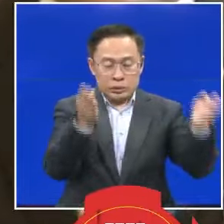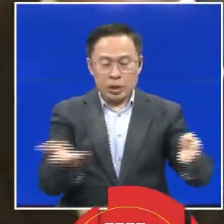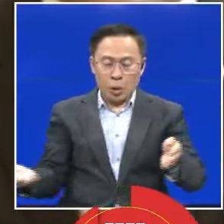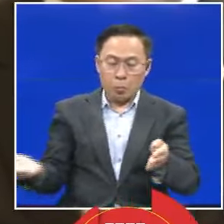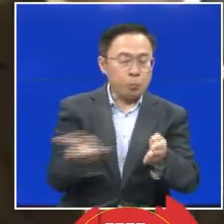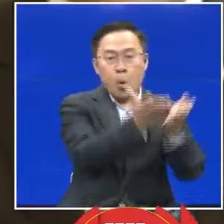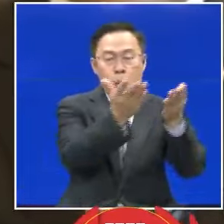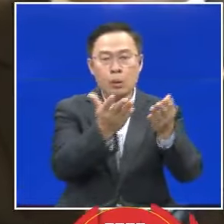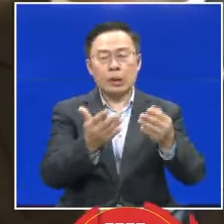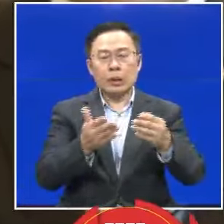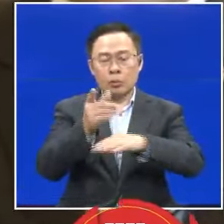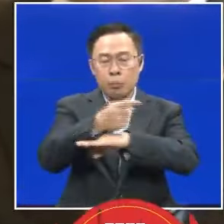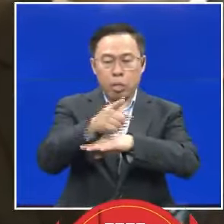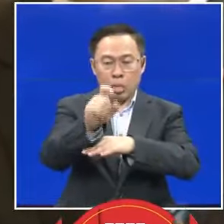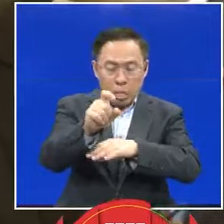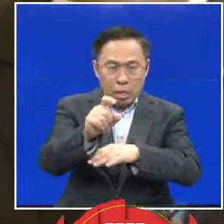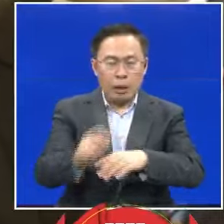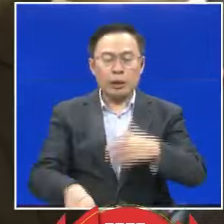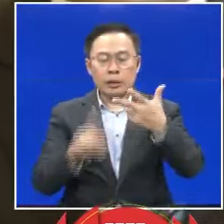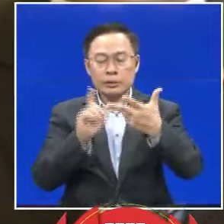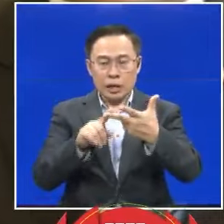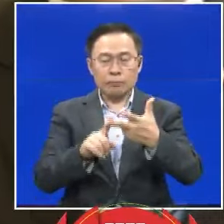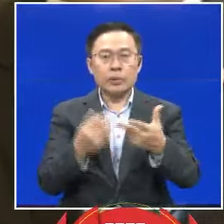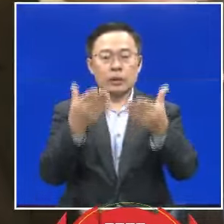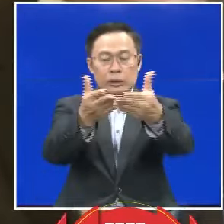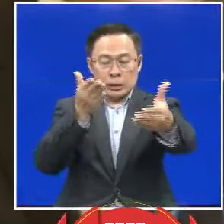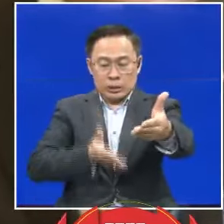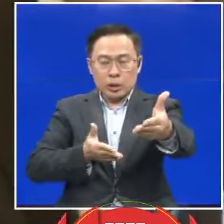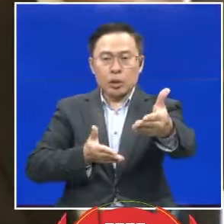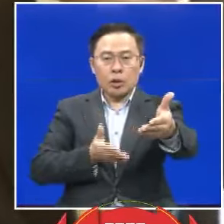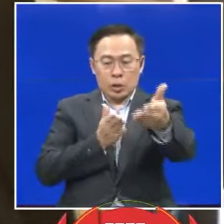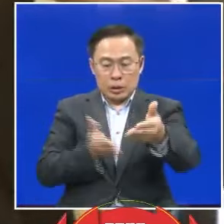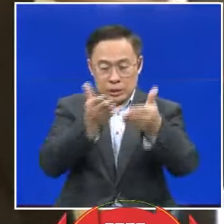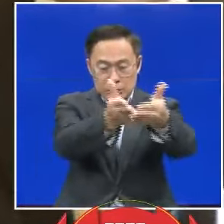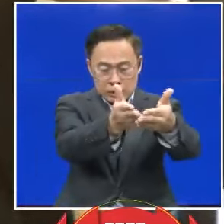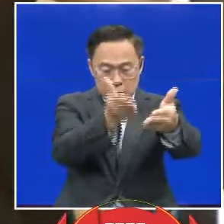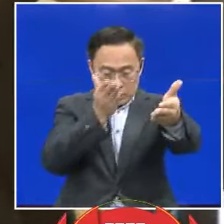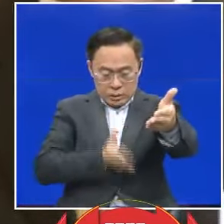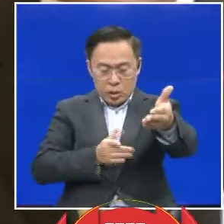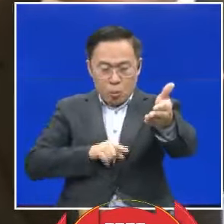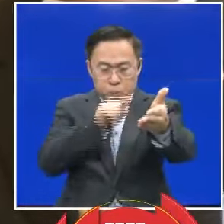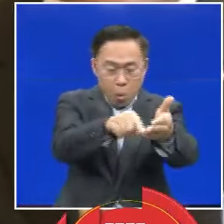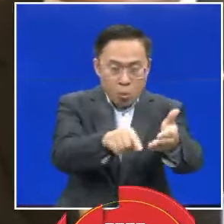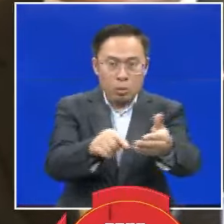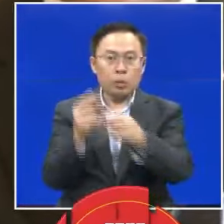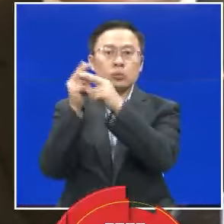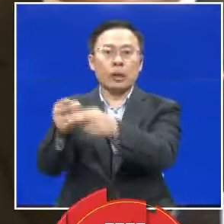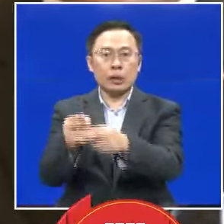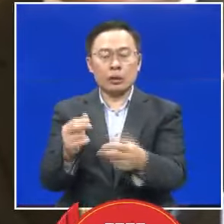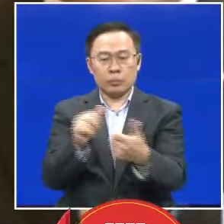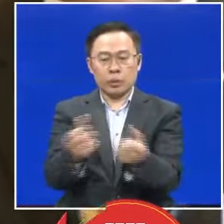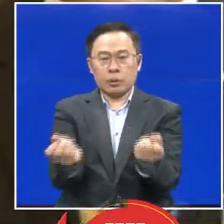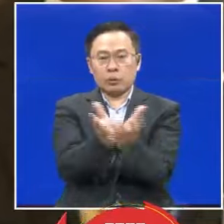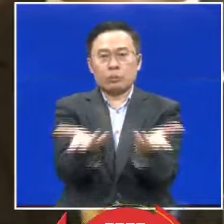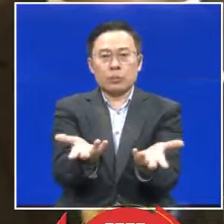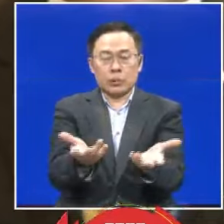เรื่องนี้คุณรังสิมันต์โรมจะตอบว่ายังไงไปฟังนะ คอมเมนต์ก่อนได้ไหมครับในเรื่องนี้ผมคิดว่ายังอยากจะฟังก่อน